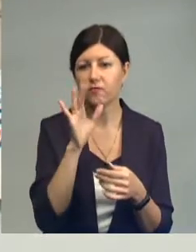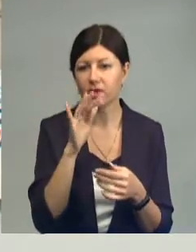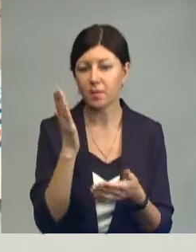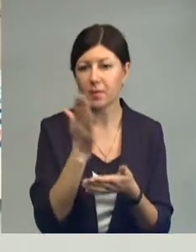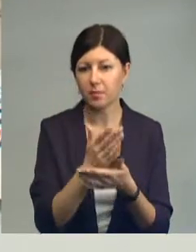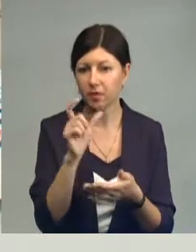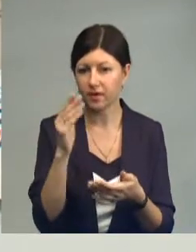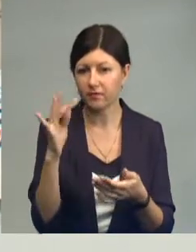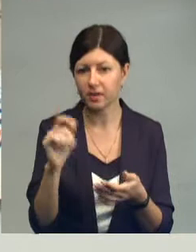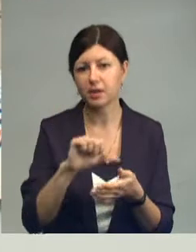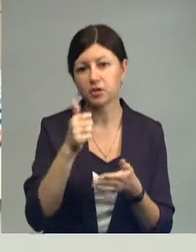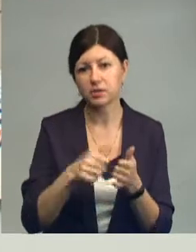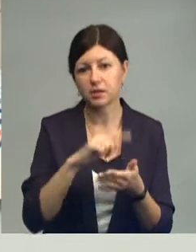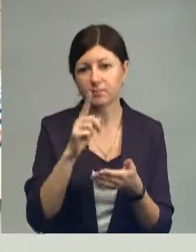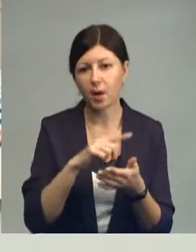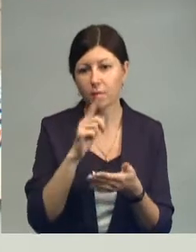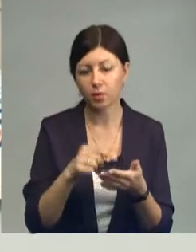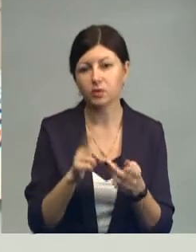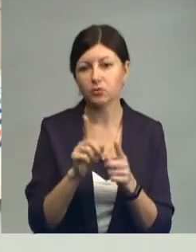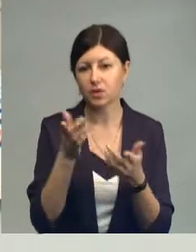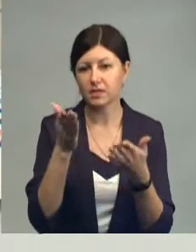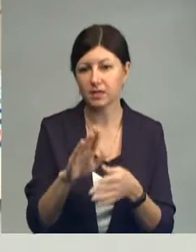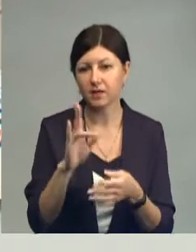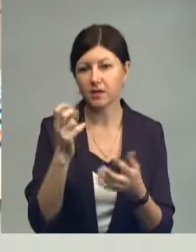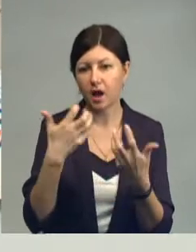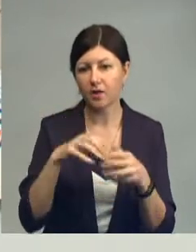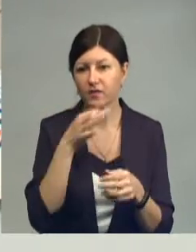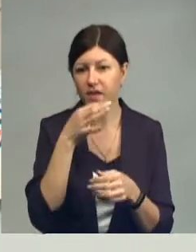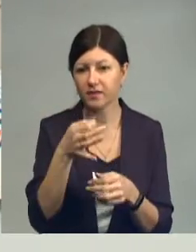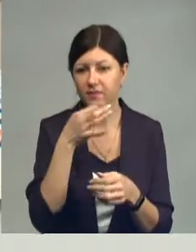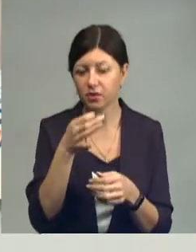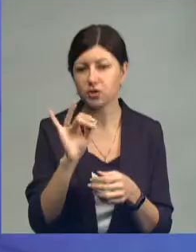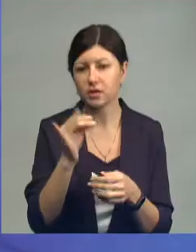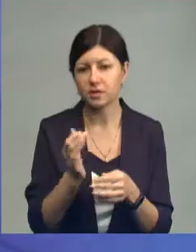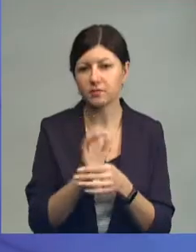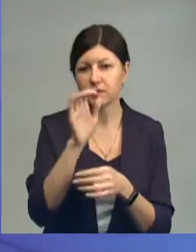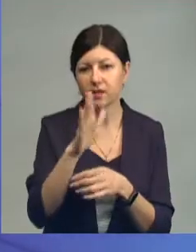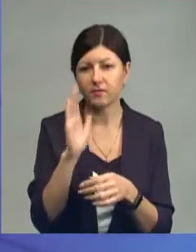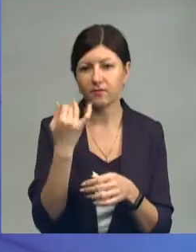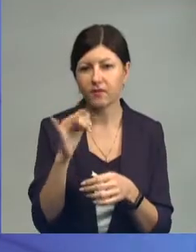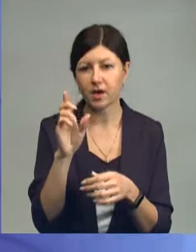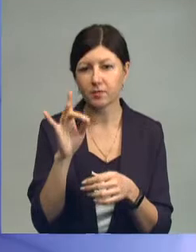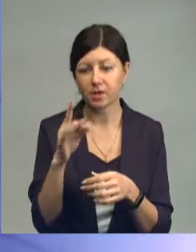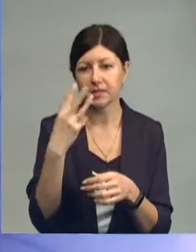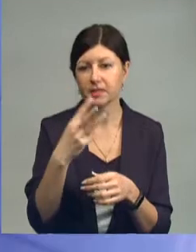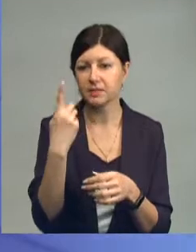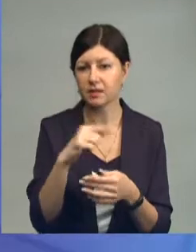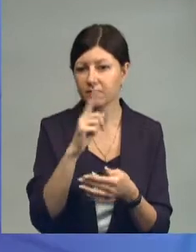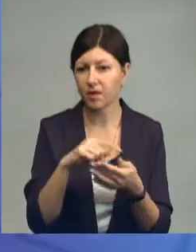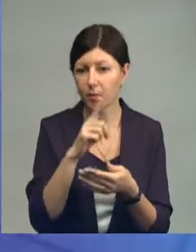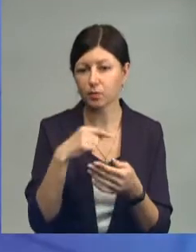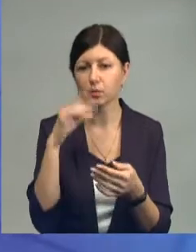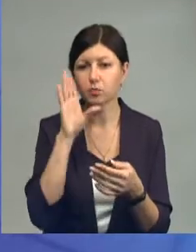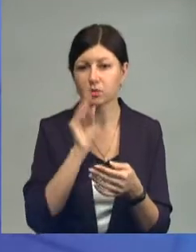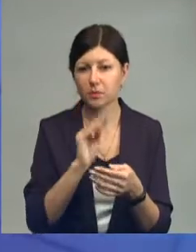еще 16 вопросов зрители оставили на автоответчике и прислали на вайбер тридцать один вопрос мы задали в прямом эфире